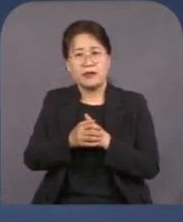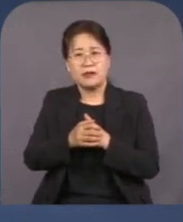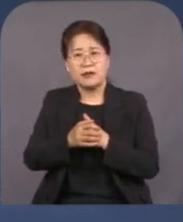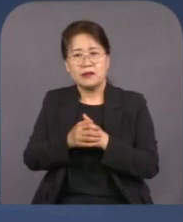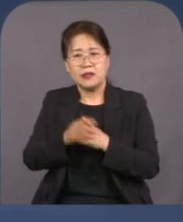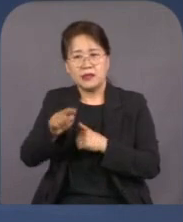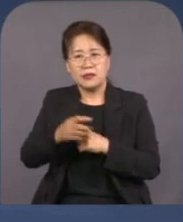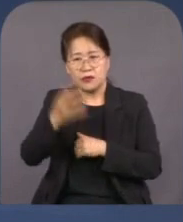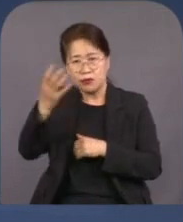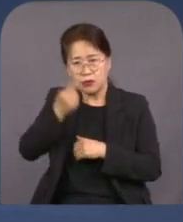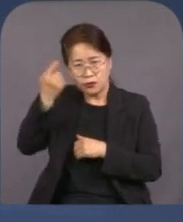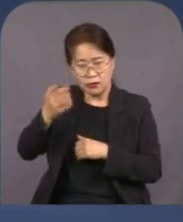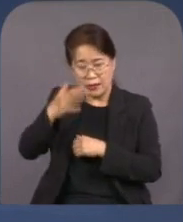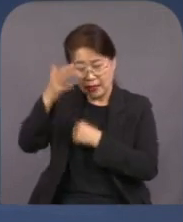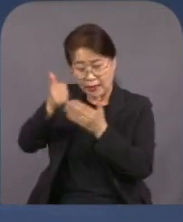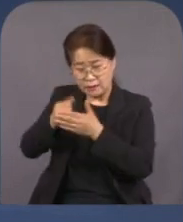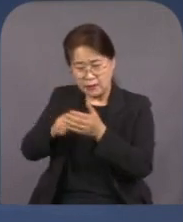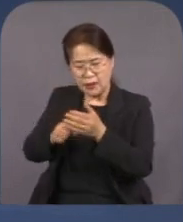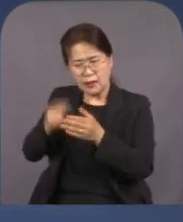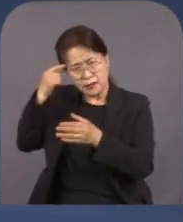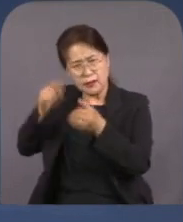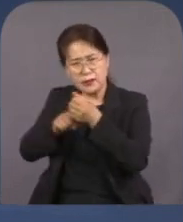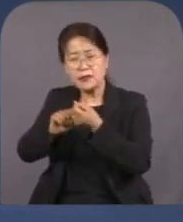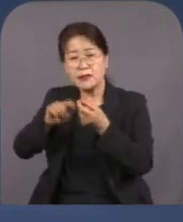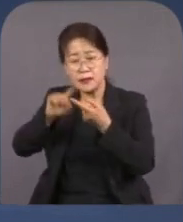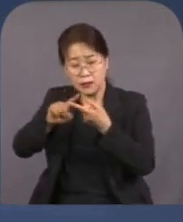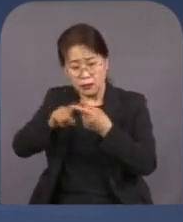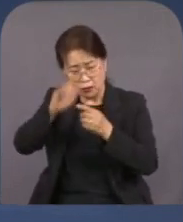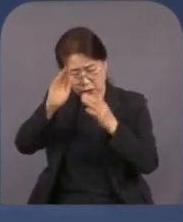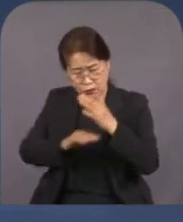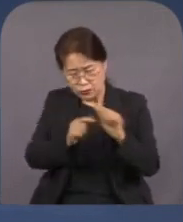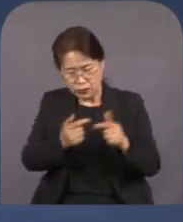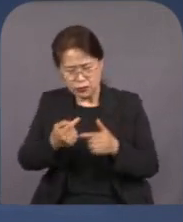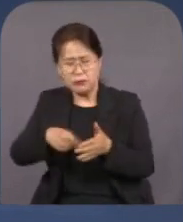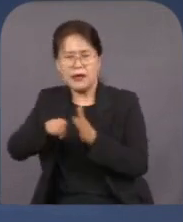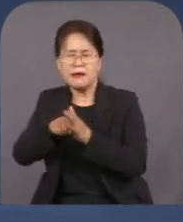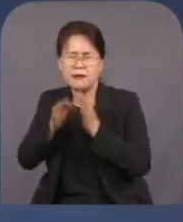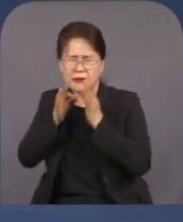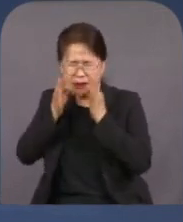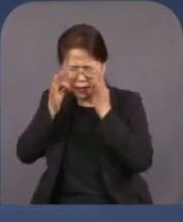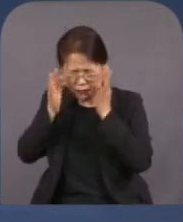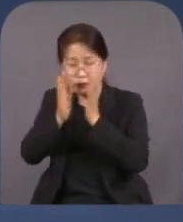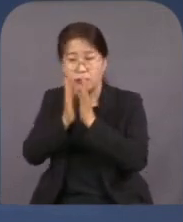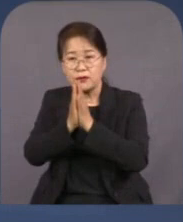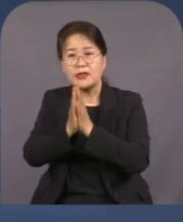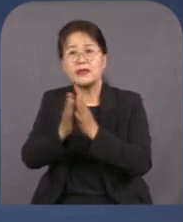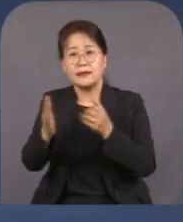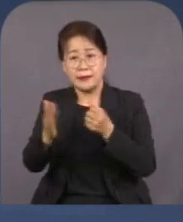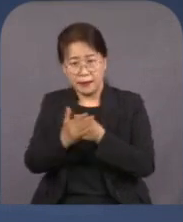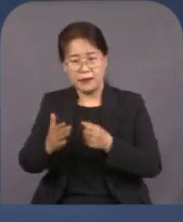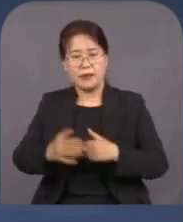시작이는 성령이 하나님의 뜻대로 성도를 위하여 간구하심이니라